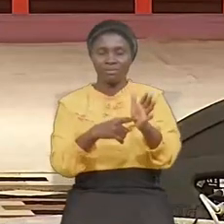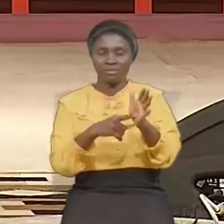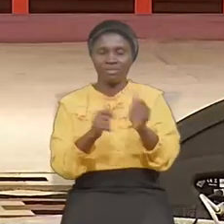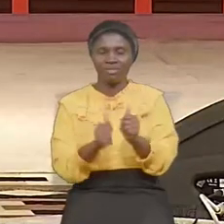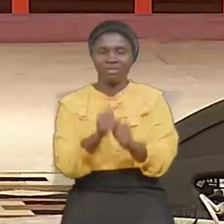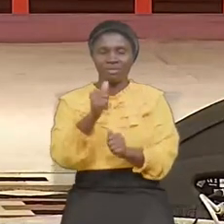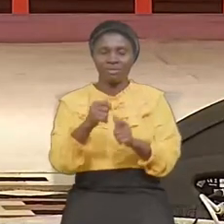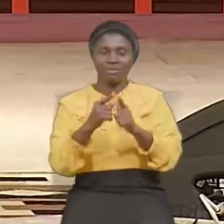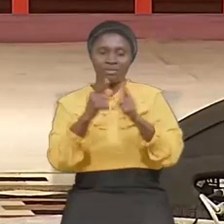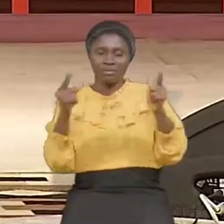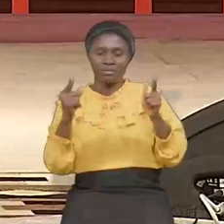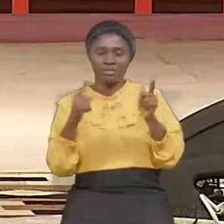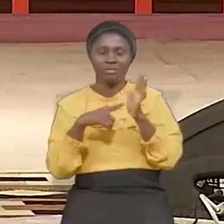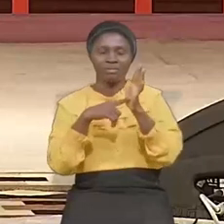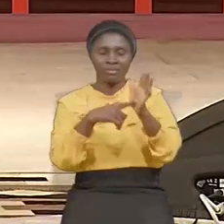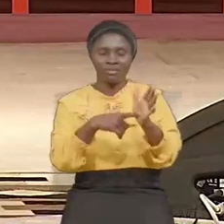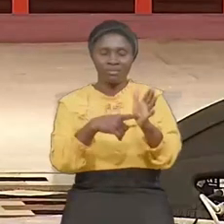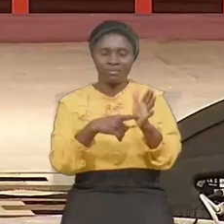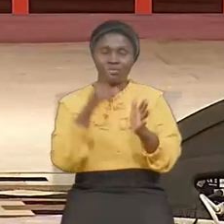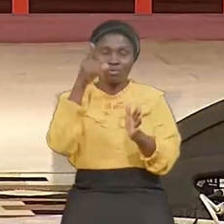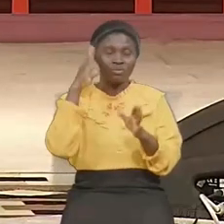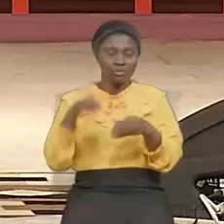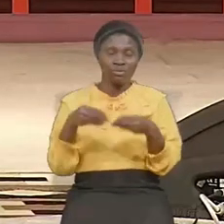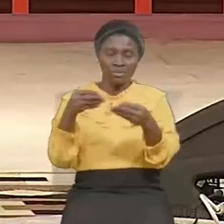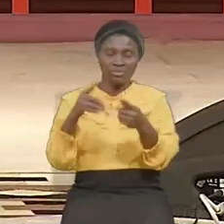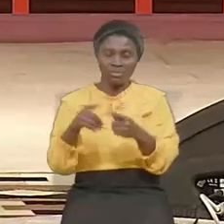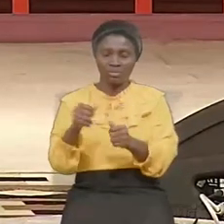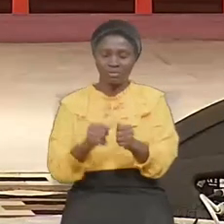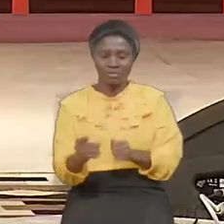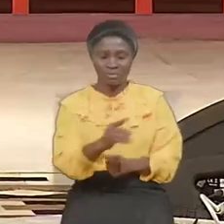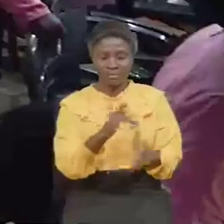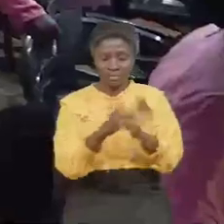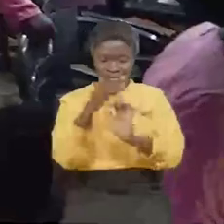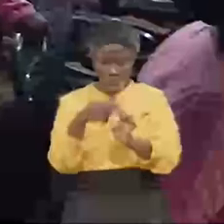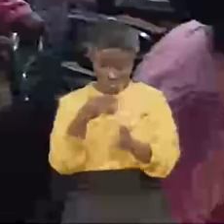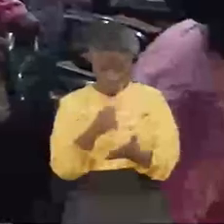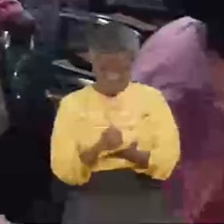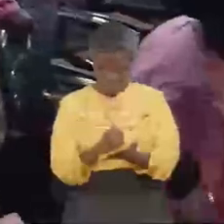manifestations que tu accordes à chacun au nom de Jésus.